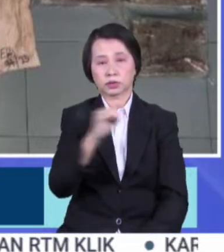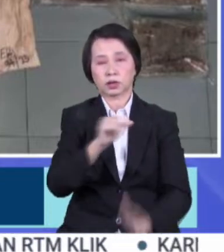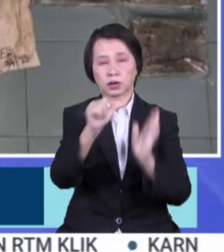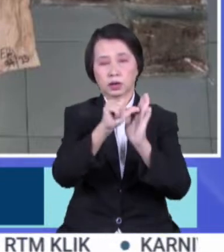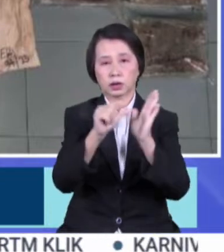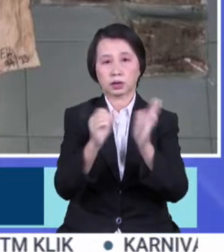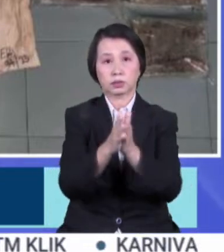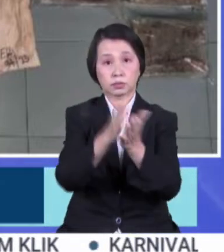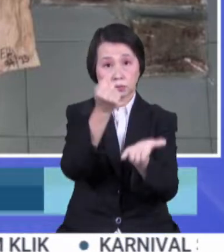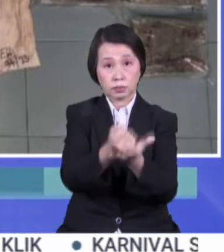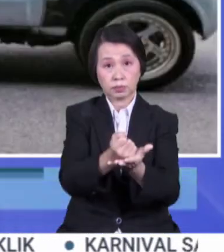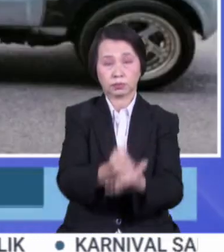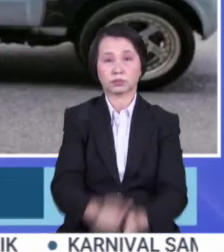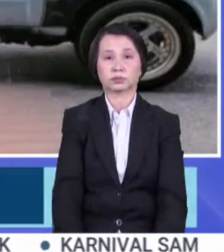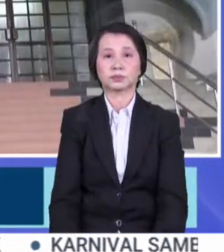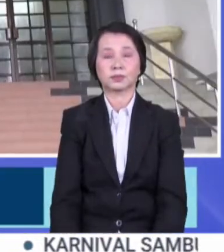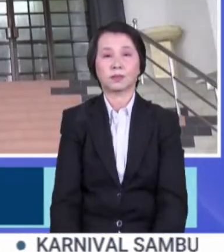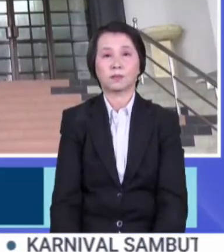Imigresen.